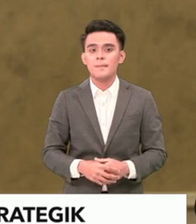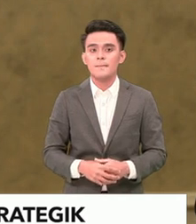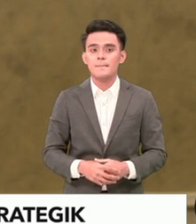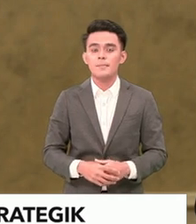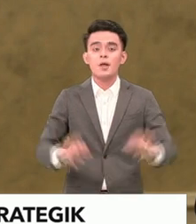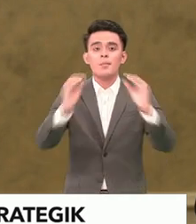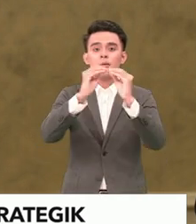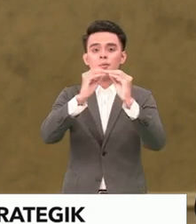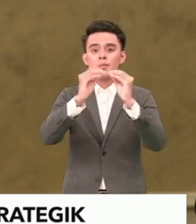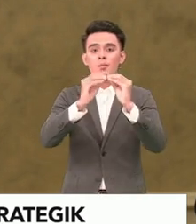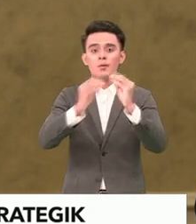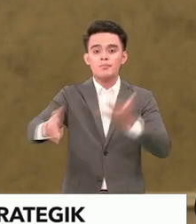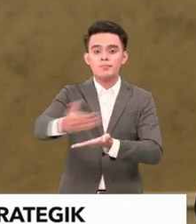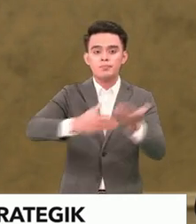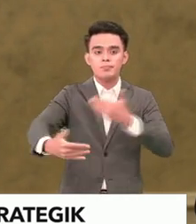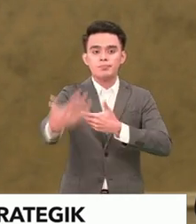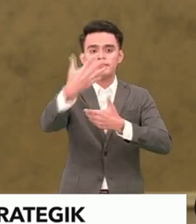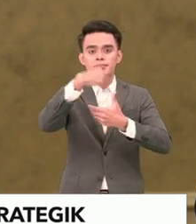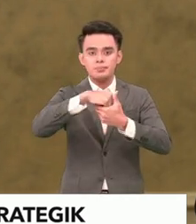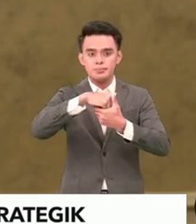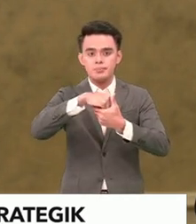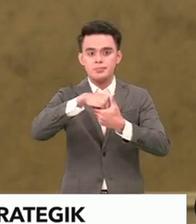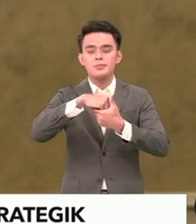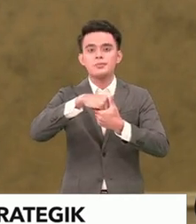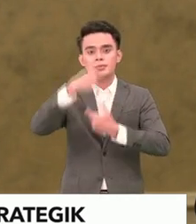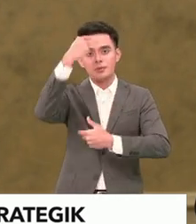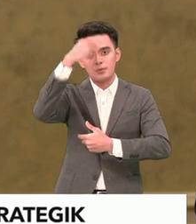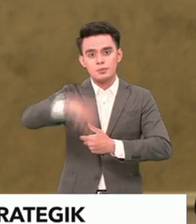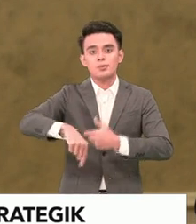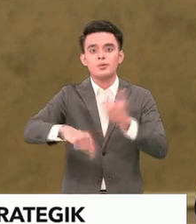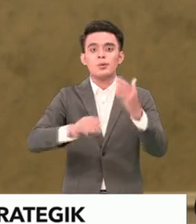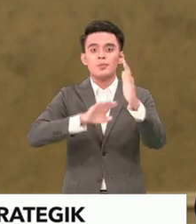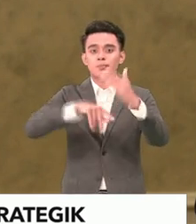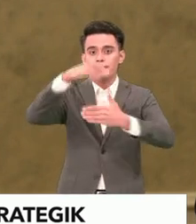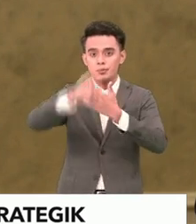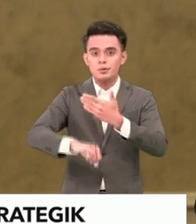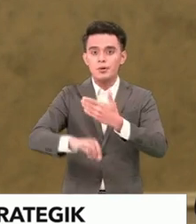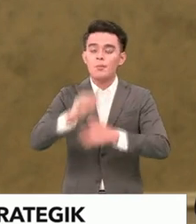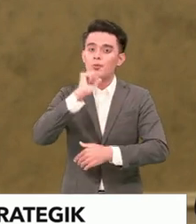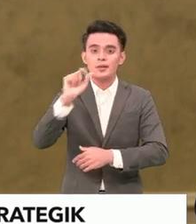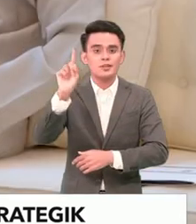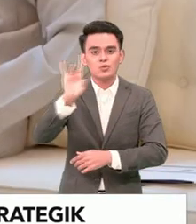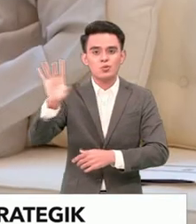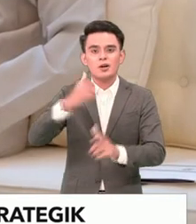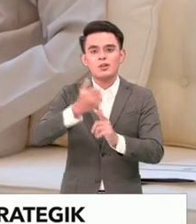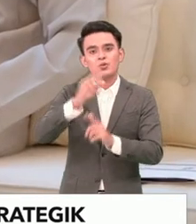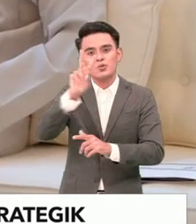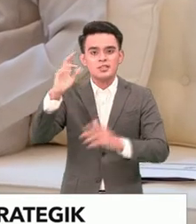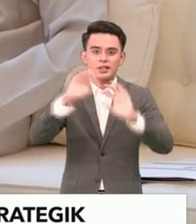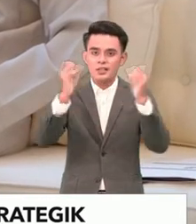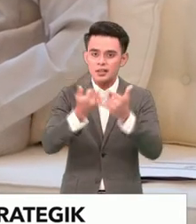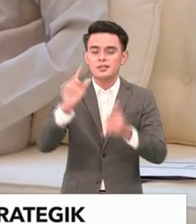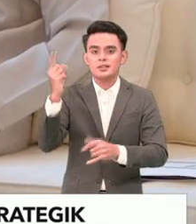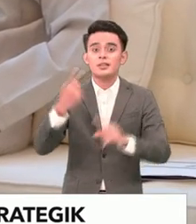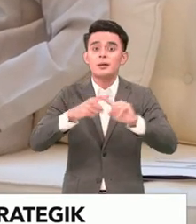damai pH yang terlibat di dalam tidak dikuasai oleh satu atau dua Serikat namun